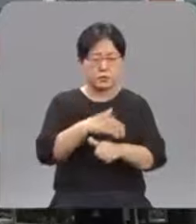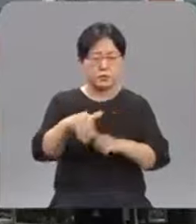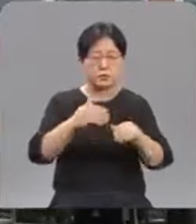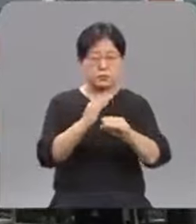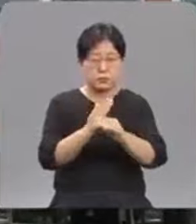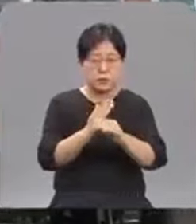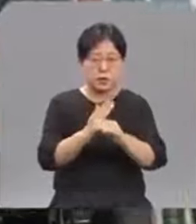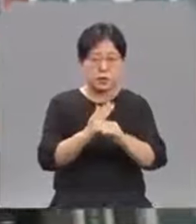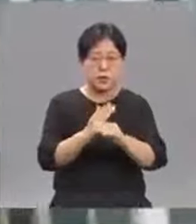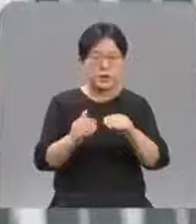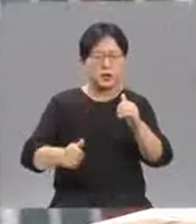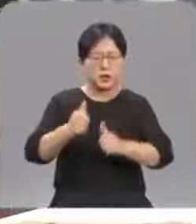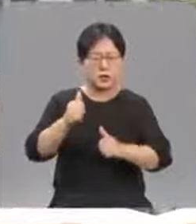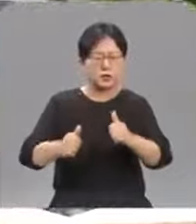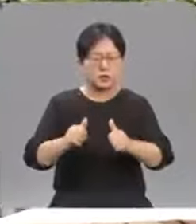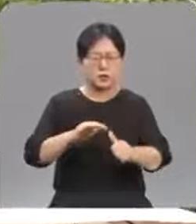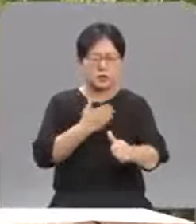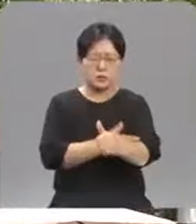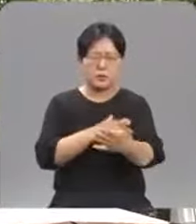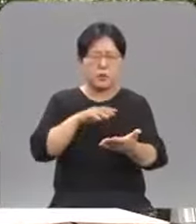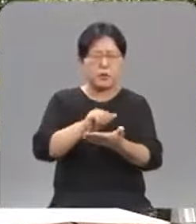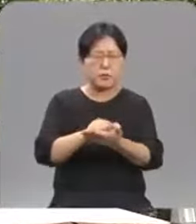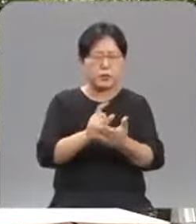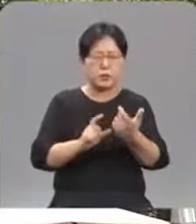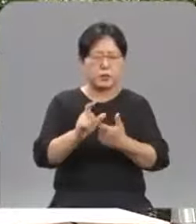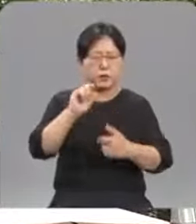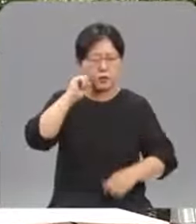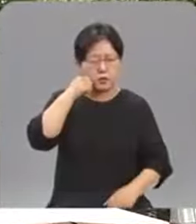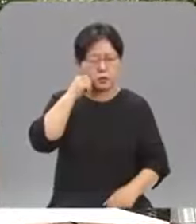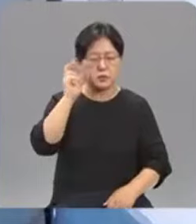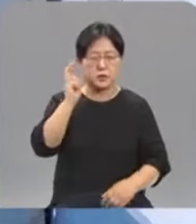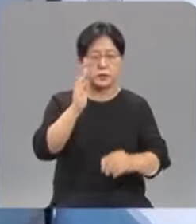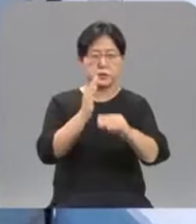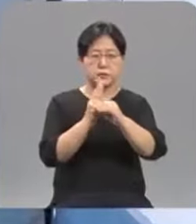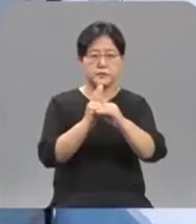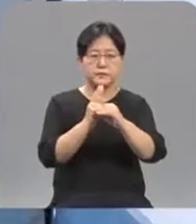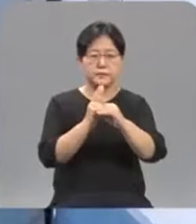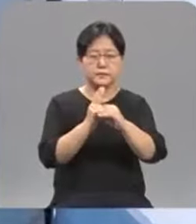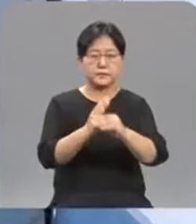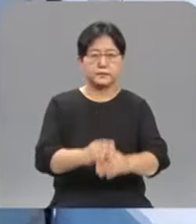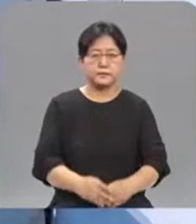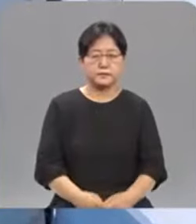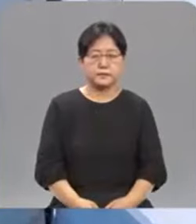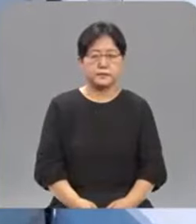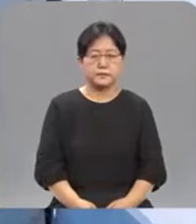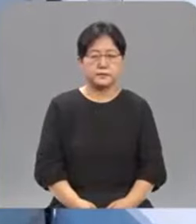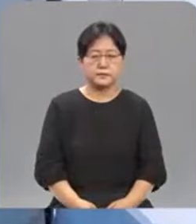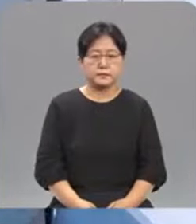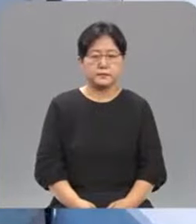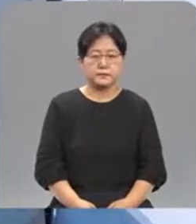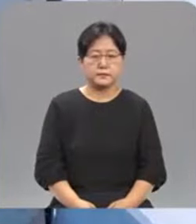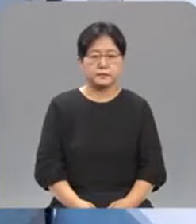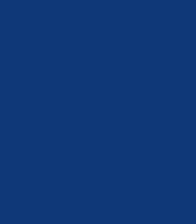지역 대학들의 경쟁력 확보는 더욱 어려워질 전망입니다. KBS 뉴스 백미선입니다.